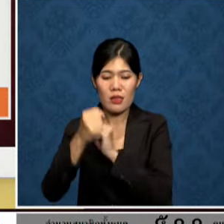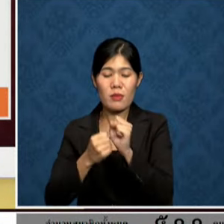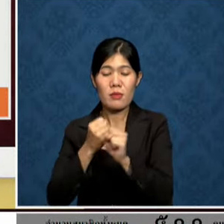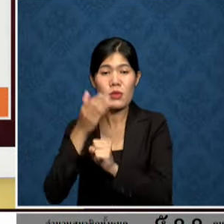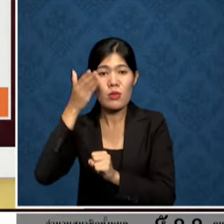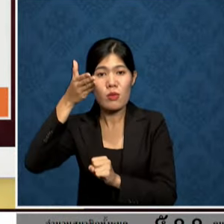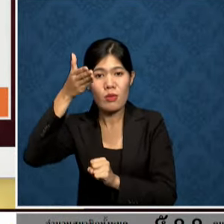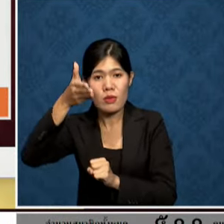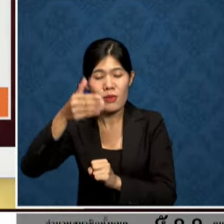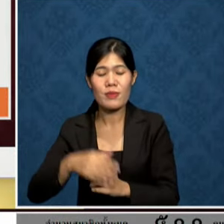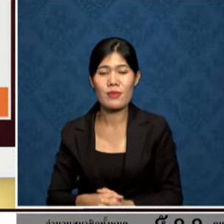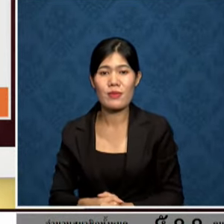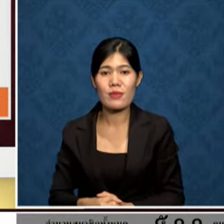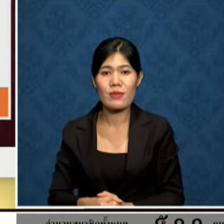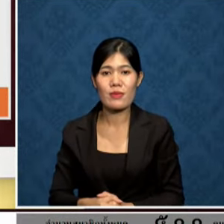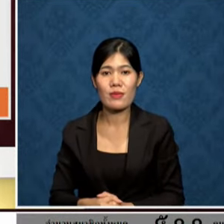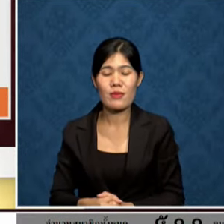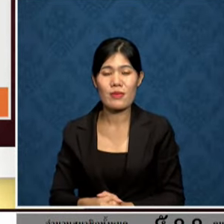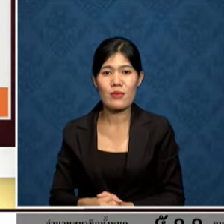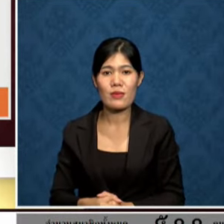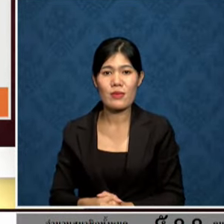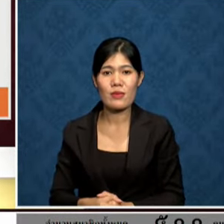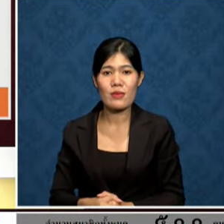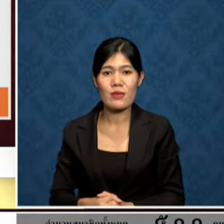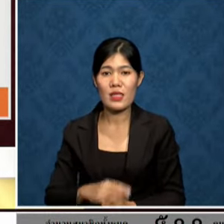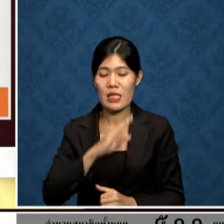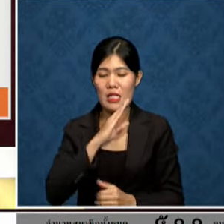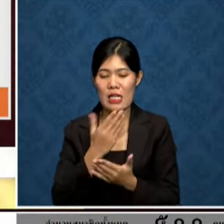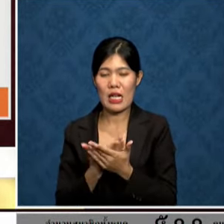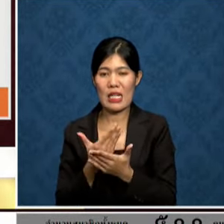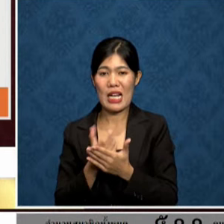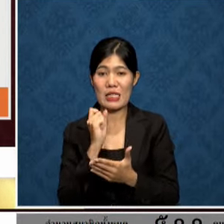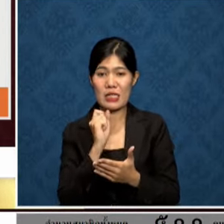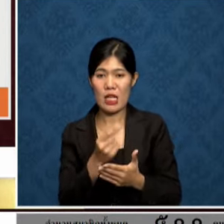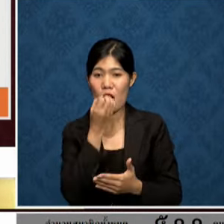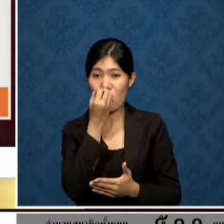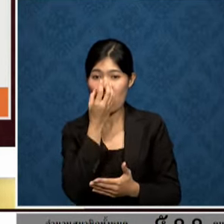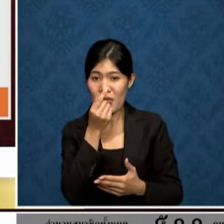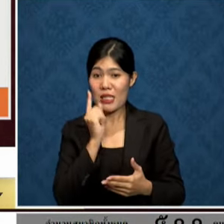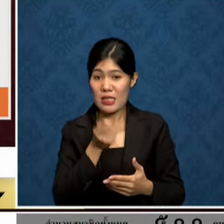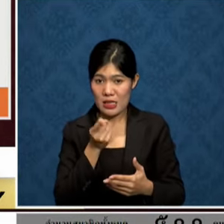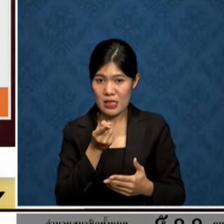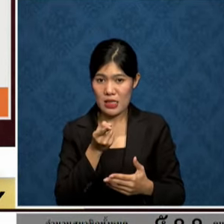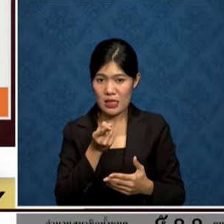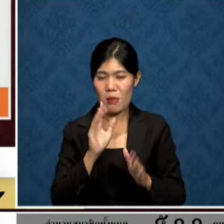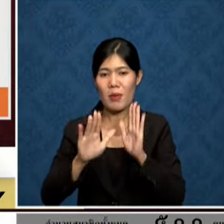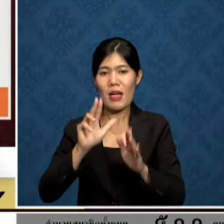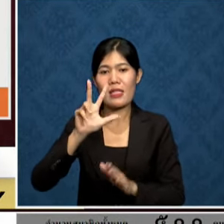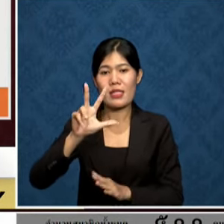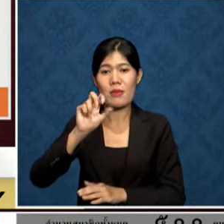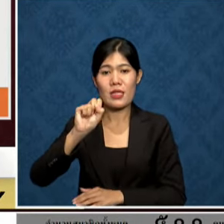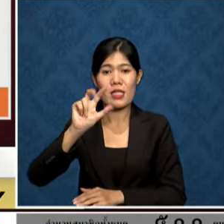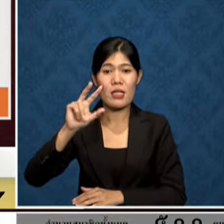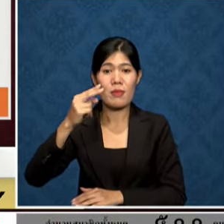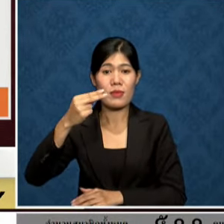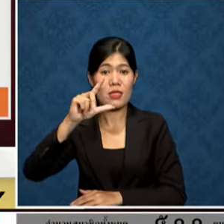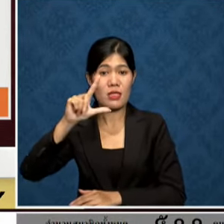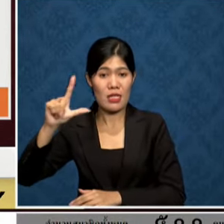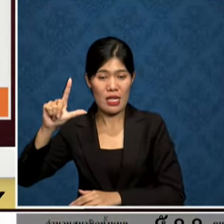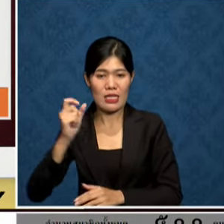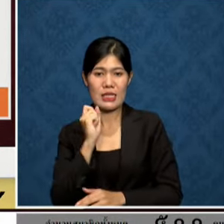คะเพราะว่าถ้าเกิดมาเอาเอ่องบชำระดอกเบี้ยจริงๆที่เราต้องจ่ายจริงๆก็คือประมาณ 330,000ล้านบาทเนี่ย